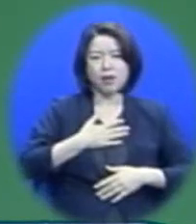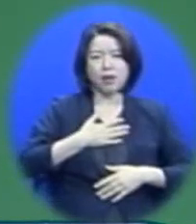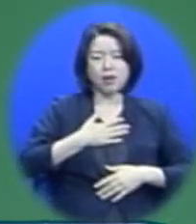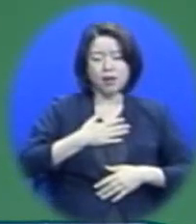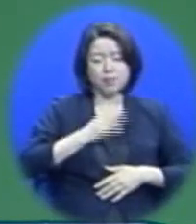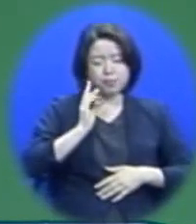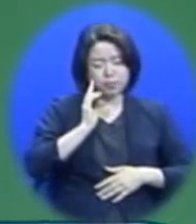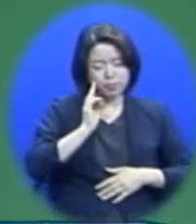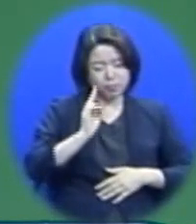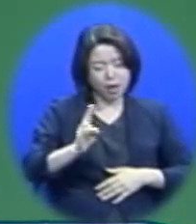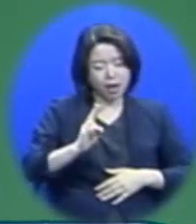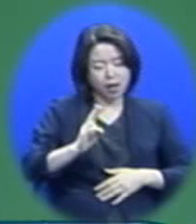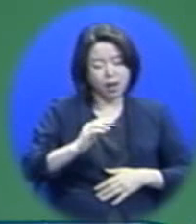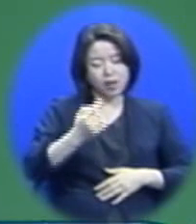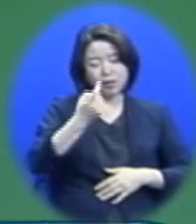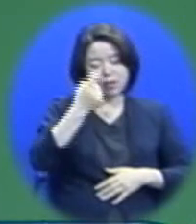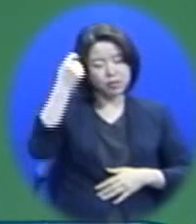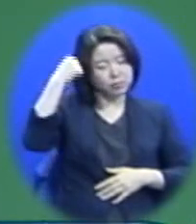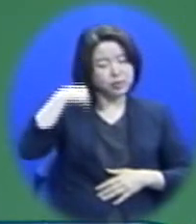받고 싶다.